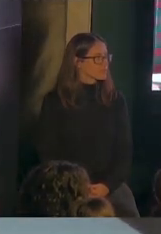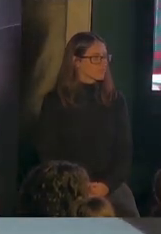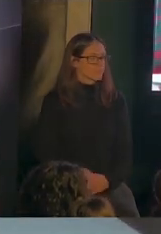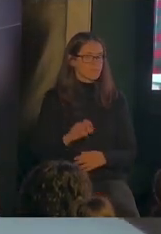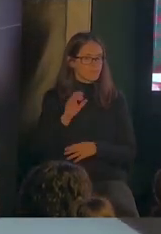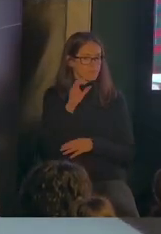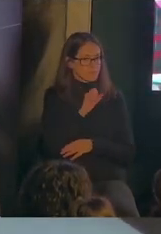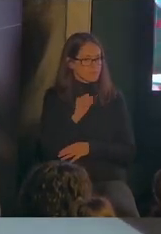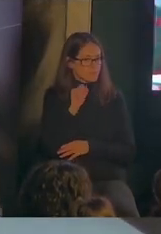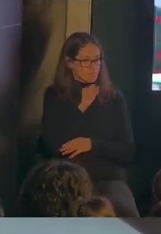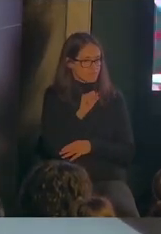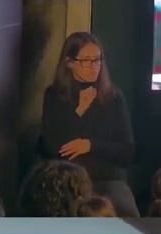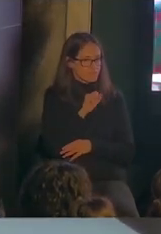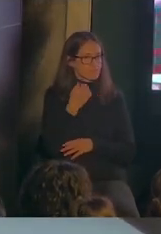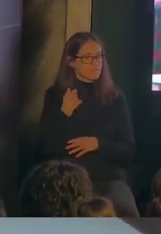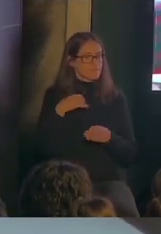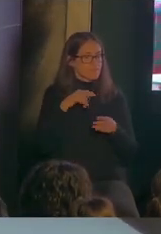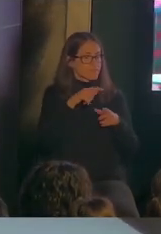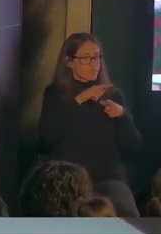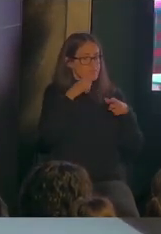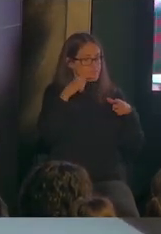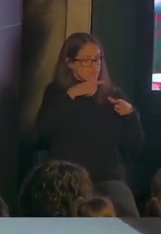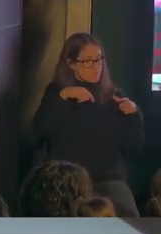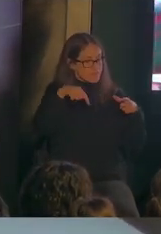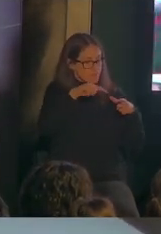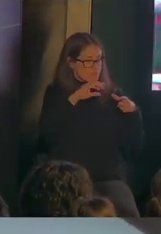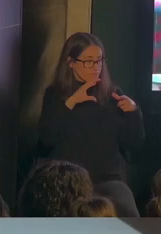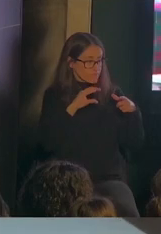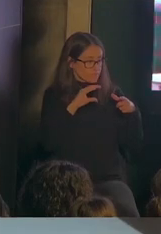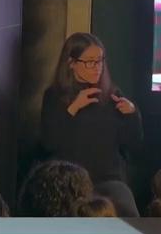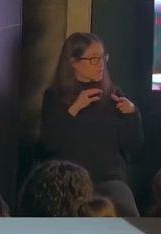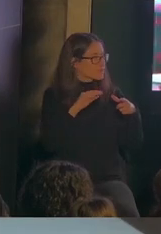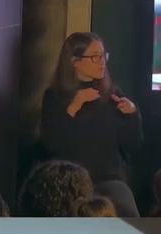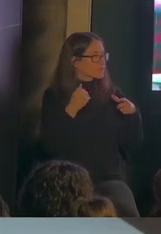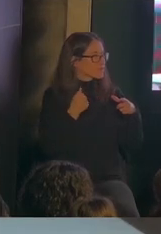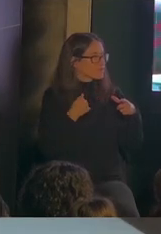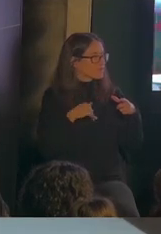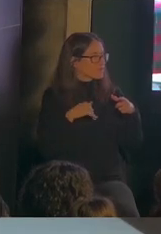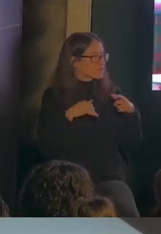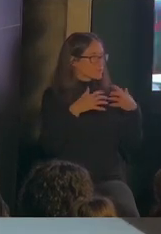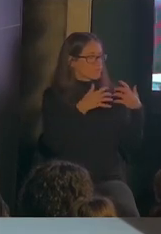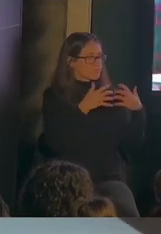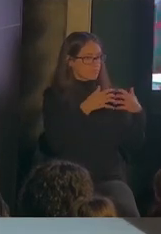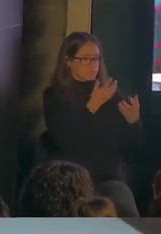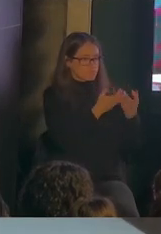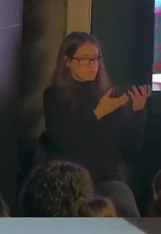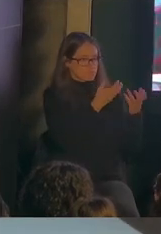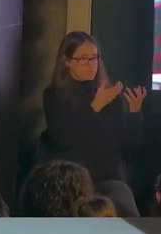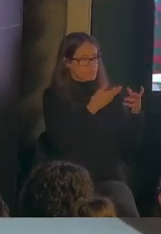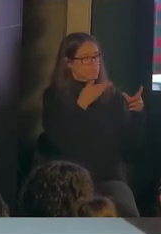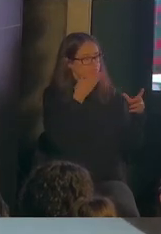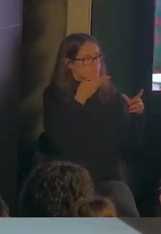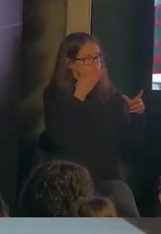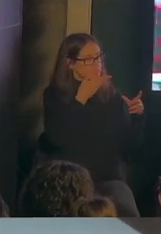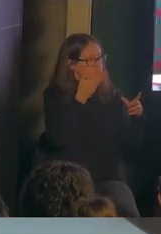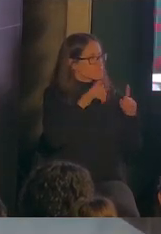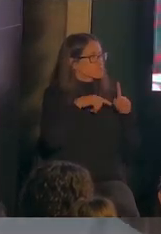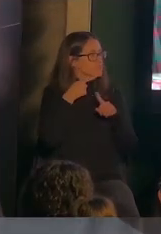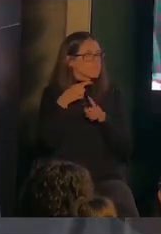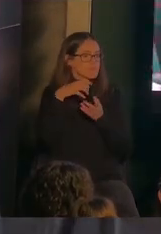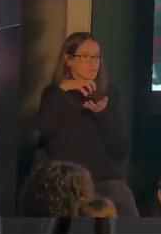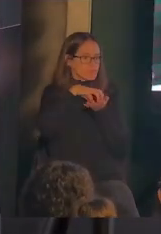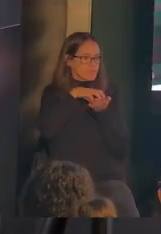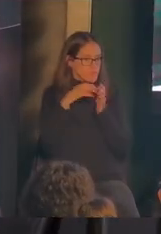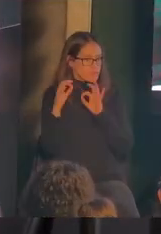Genial. Pa de pessic ja està en marxa. El gelificat ens està